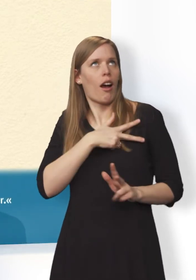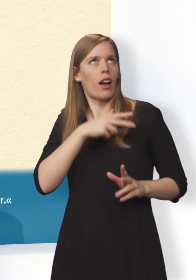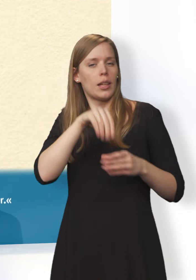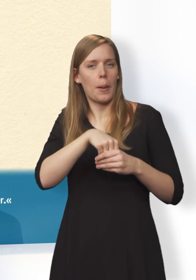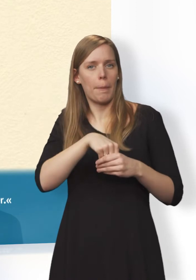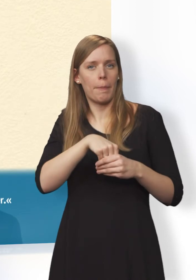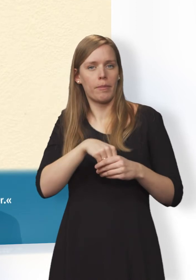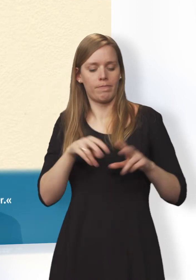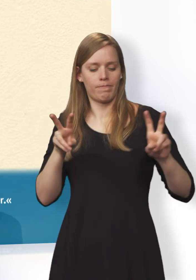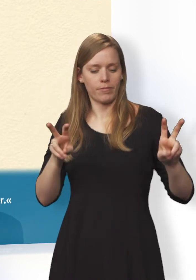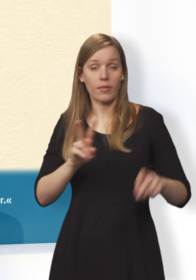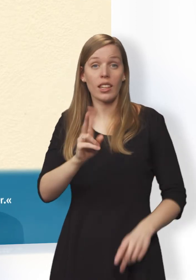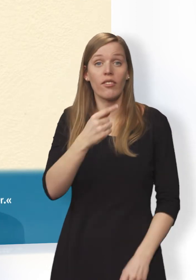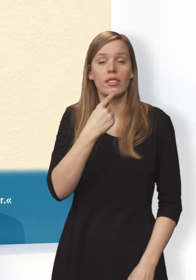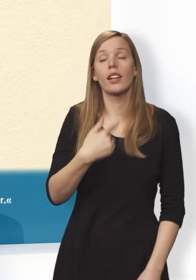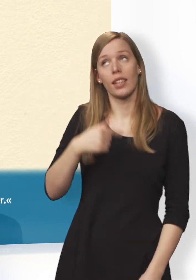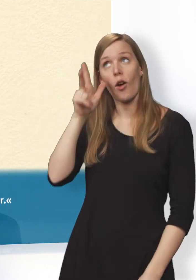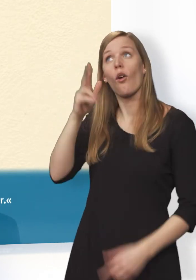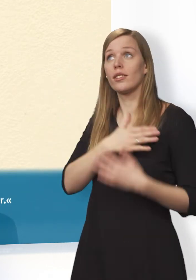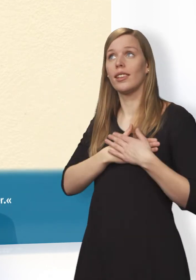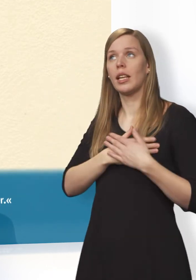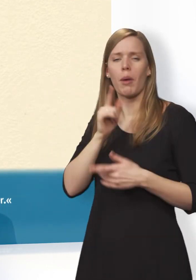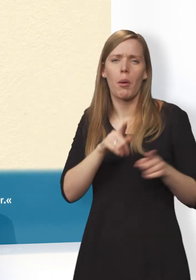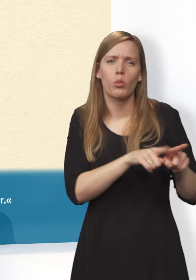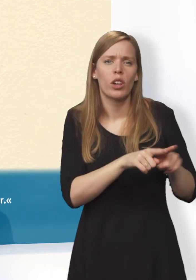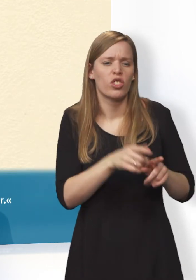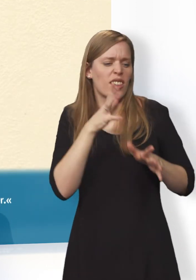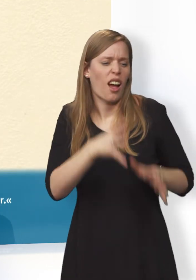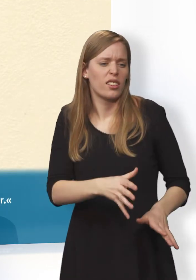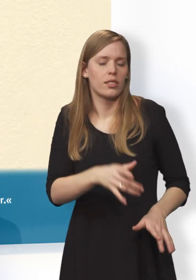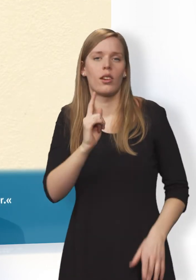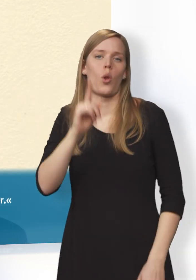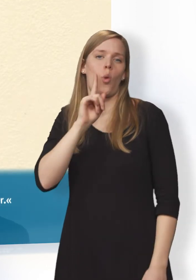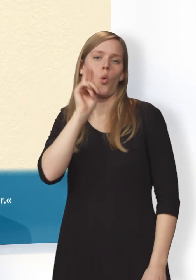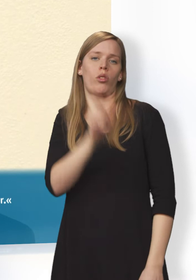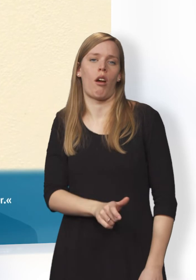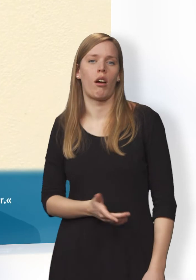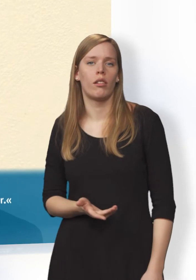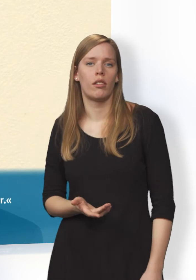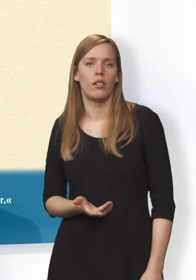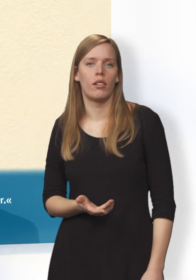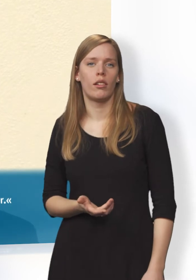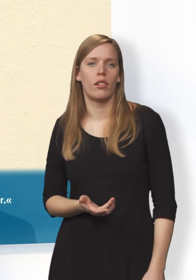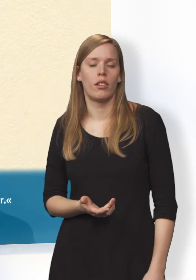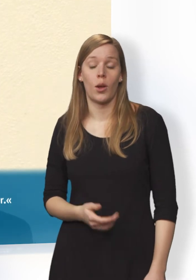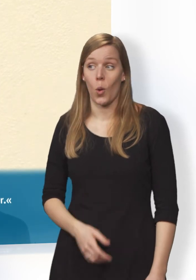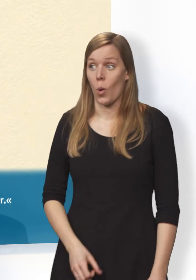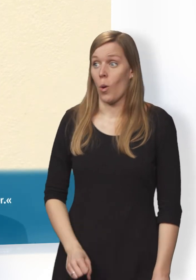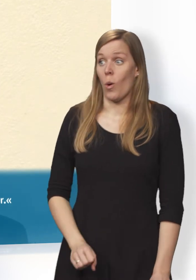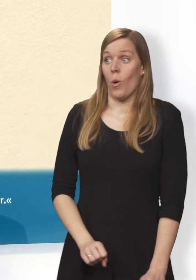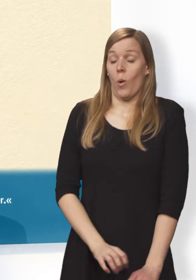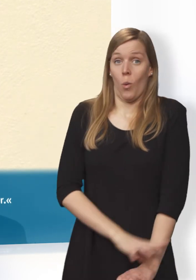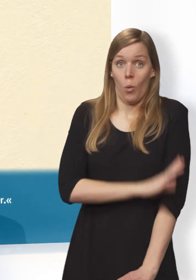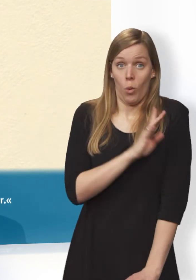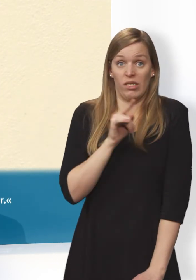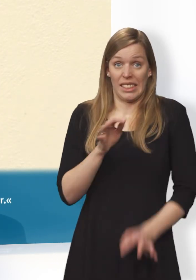seinen bruder oder schwester der ist ein lügner ganz ehrlich das ist einsatz bei den ich schlucken